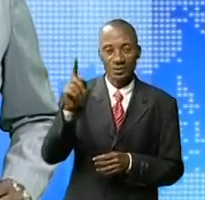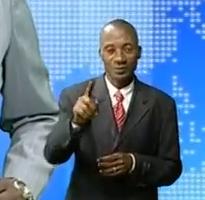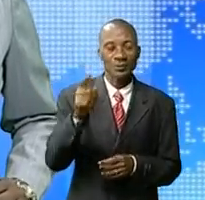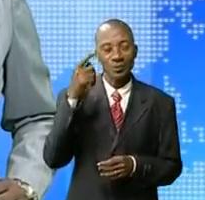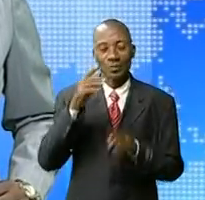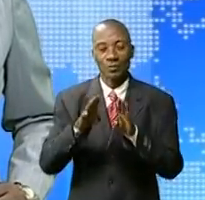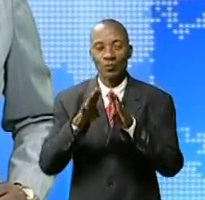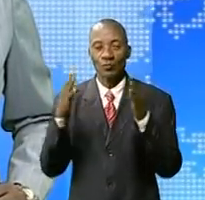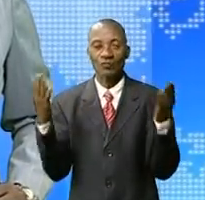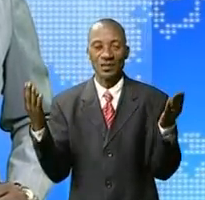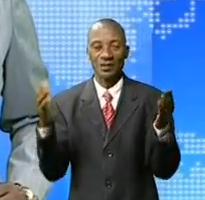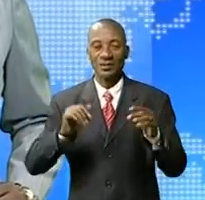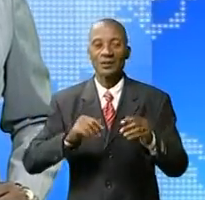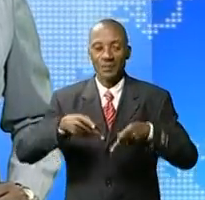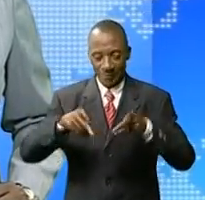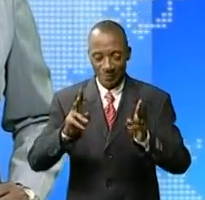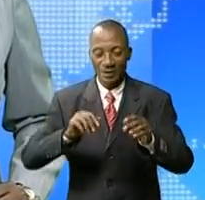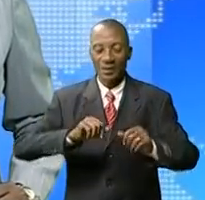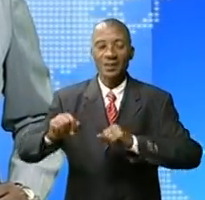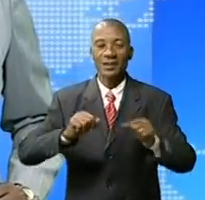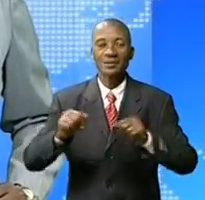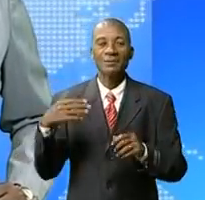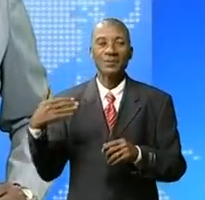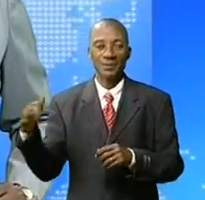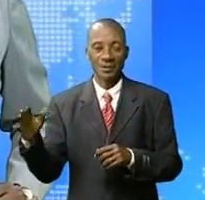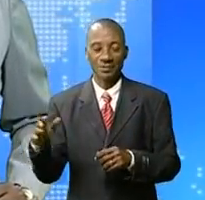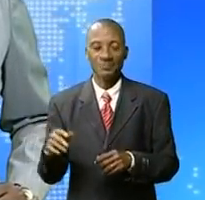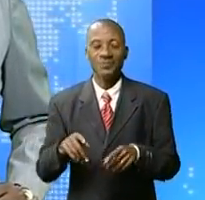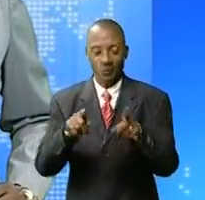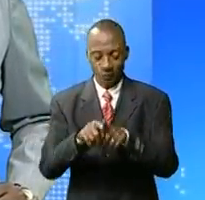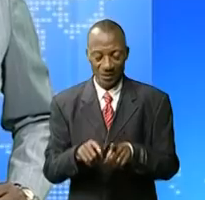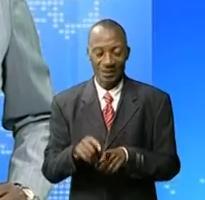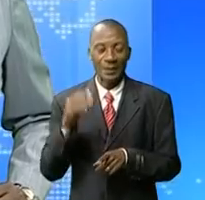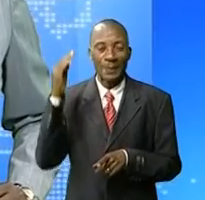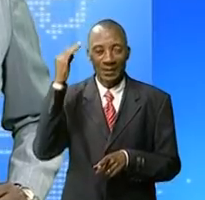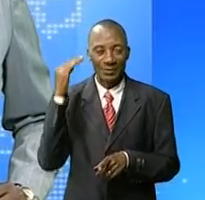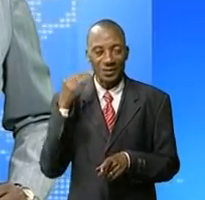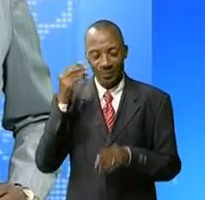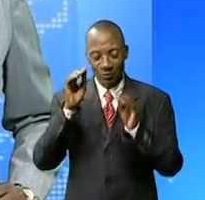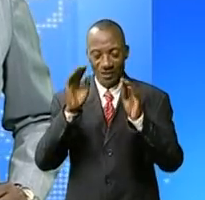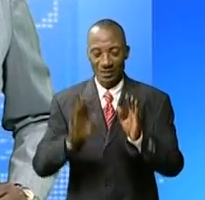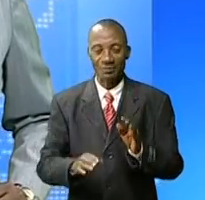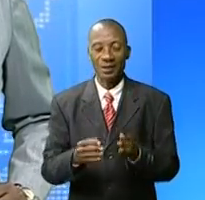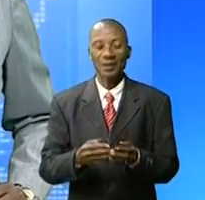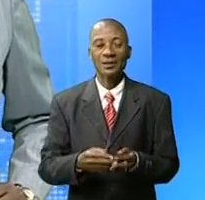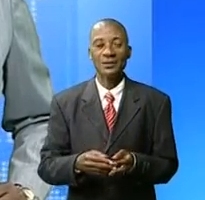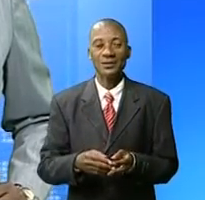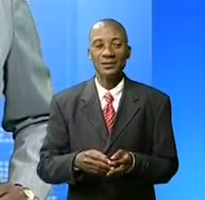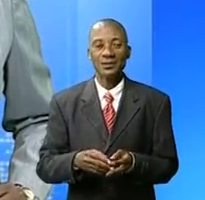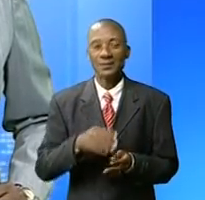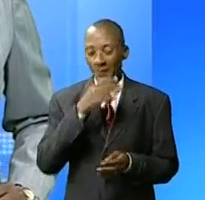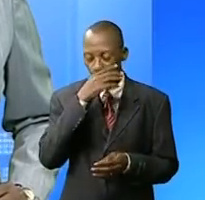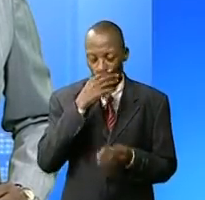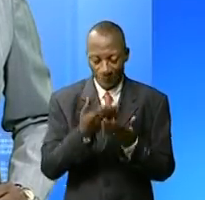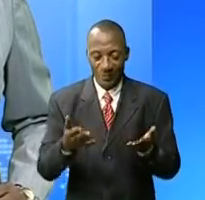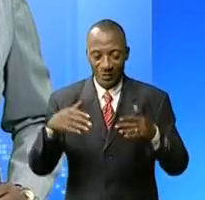des examens d'état. Et puis, entre-temps, le ministre de l'Enseignement supérieur universitaire a lancé les travaux préparatoires des états généraux